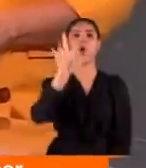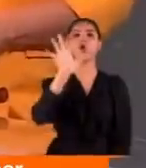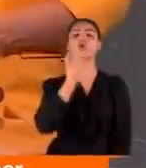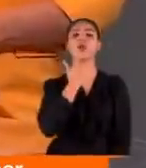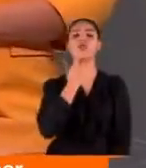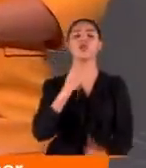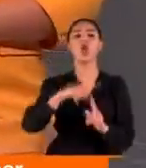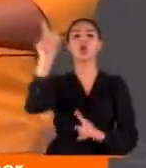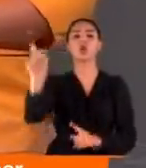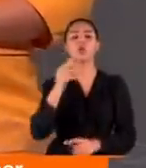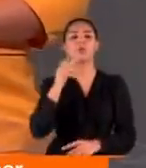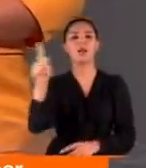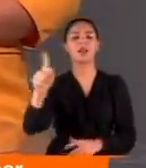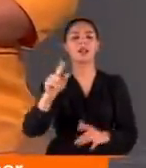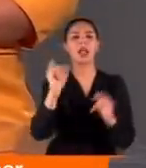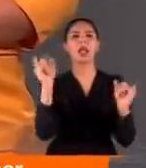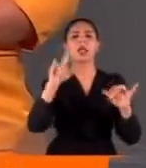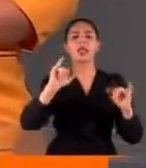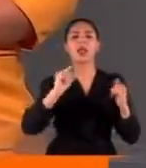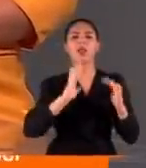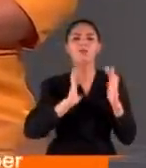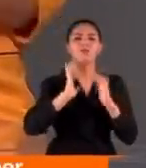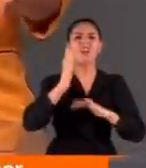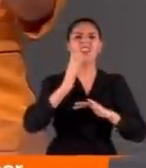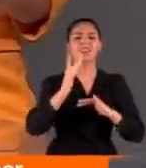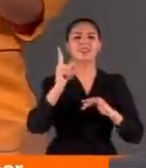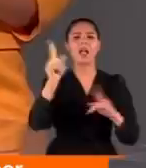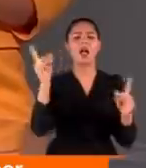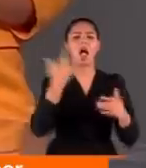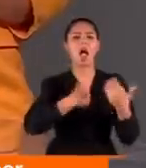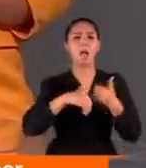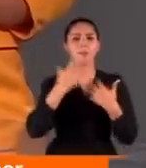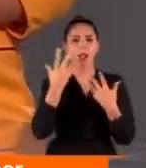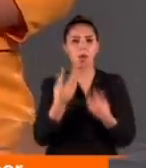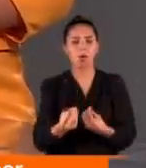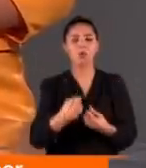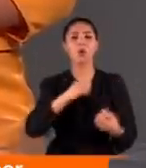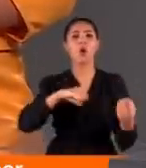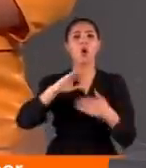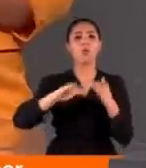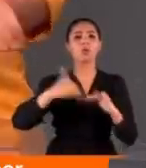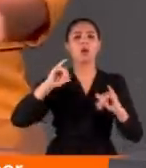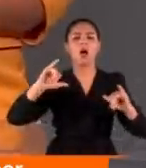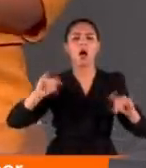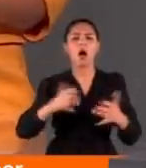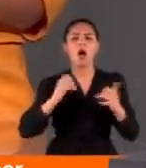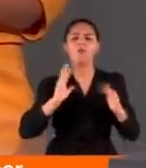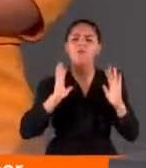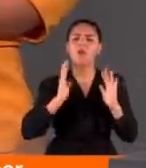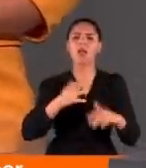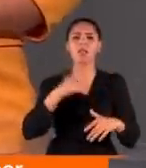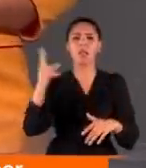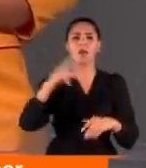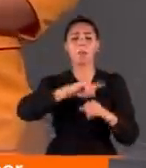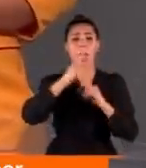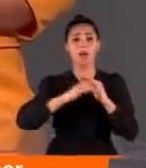35 yaşındaki Tuğba Yalçın fazla kilolarından kurtulmak için ameliyat masasına yattı ama operasyondan sonra ağrıları hiç dinmedi.